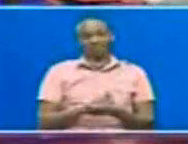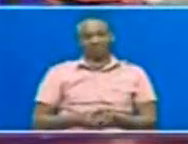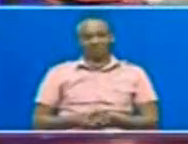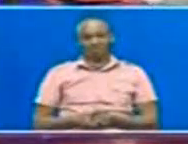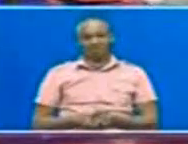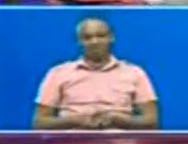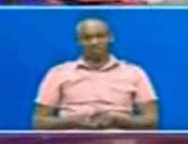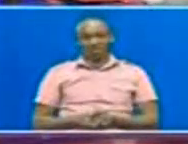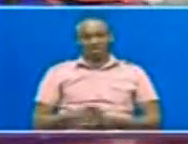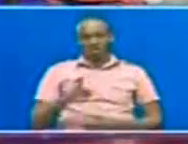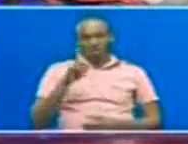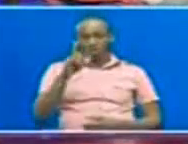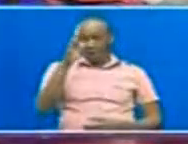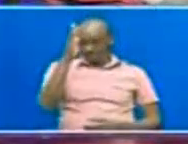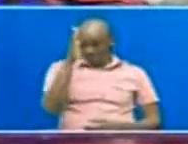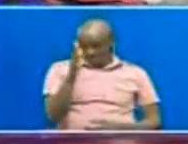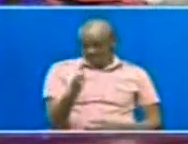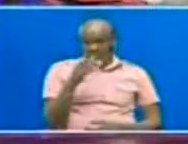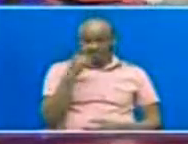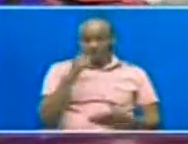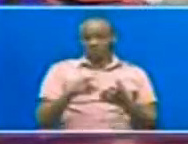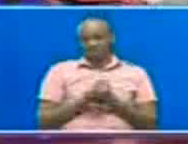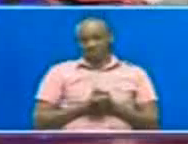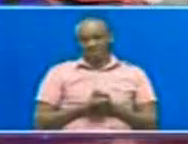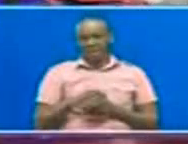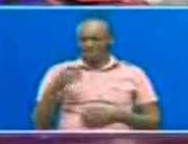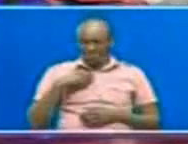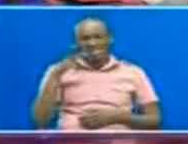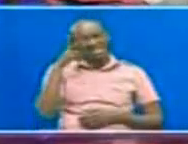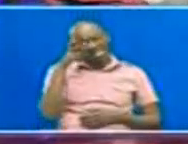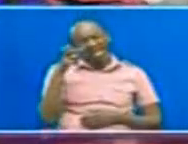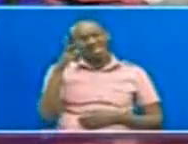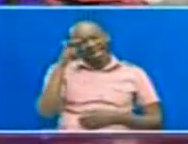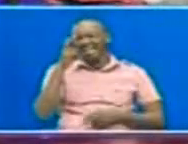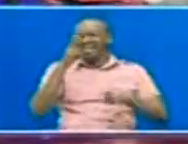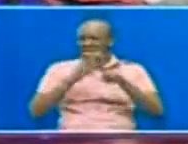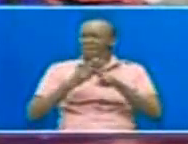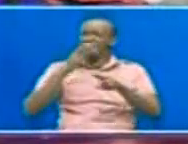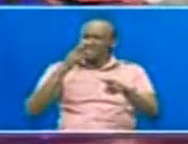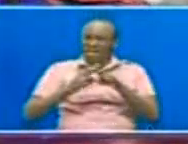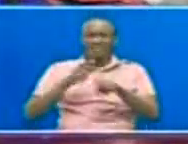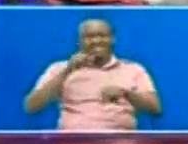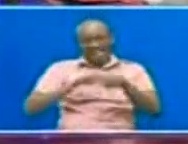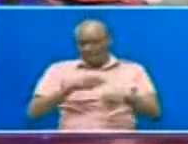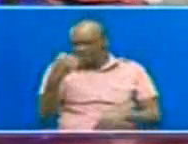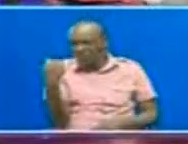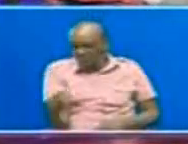Kuna kijana moja anaitwa Alton Sichero Jr. Amesema, I've been hearing this name ever since